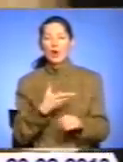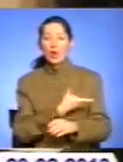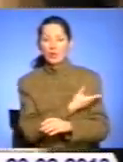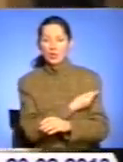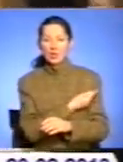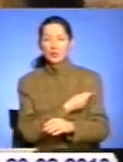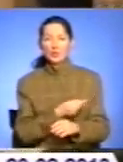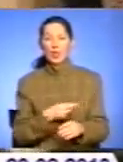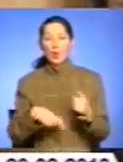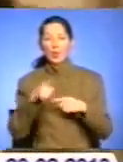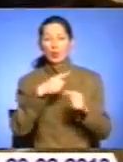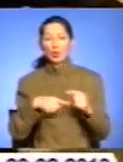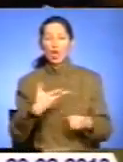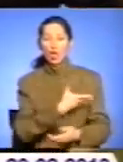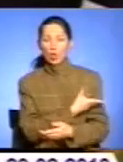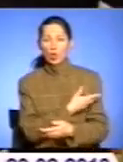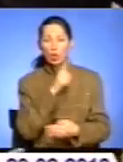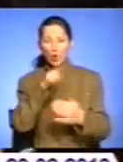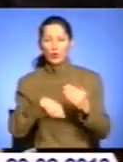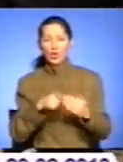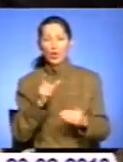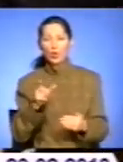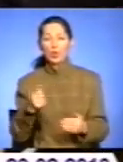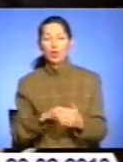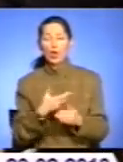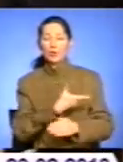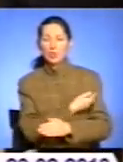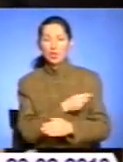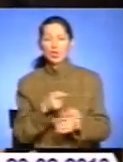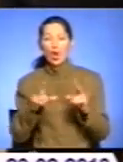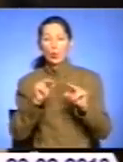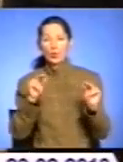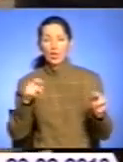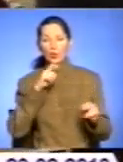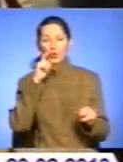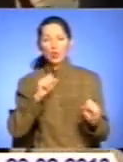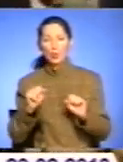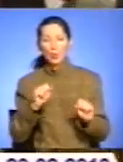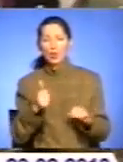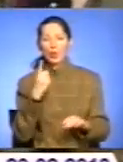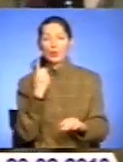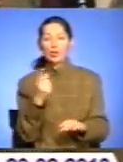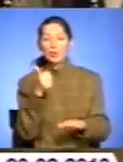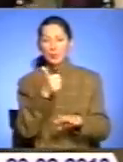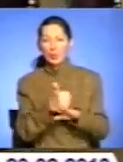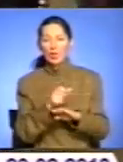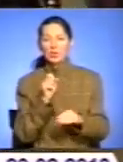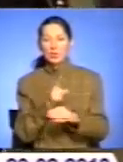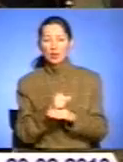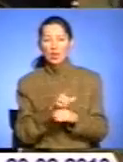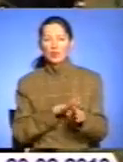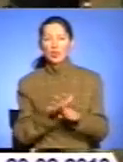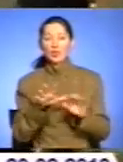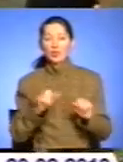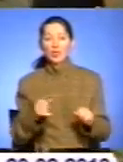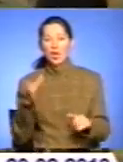до вакцинації проти інфекційних хвороб обіцяє український уряд. За словами прем'єр-міністра Миколи Азарова, одним з пріоритетних завдань виконавча влада вважає забезпечити